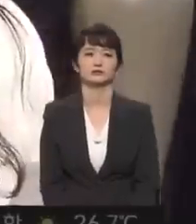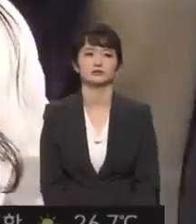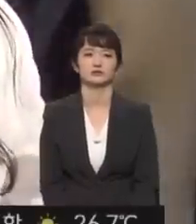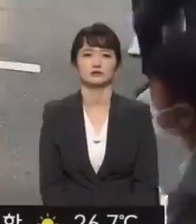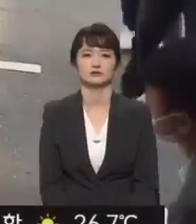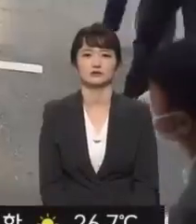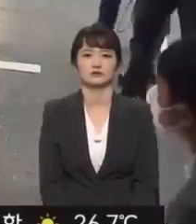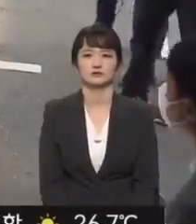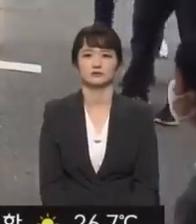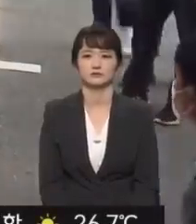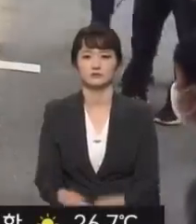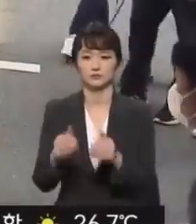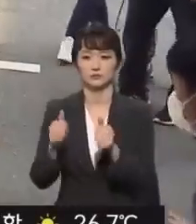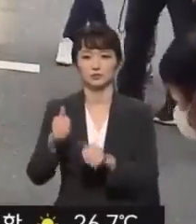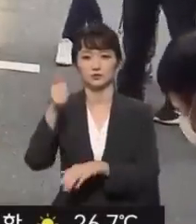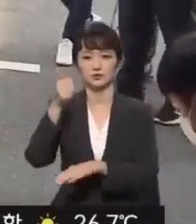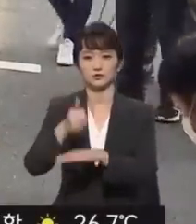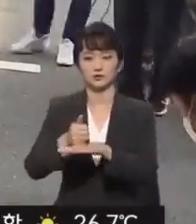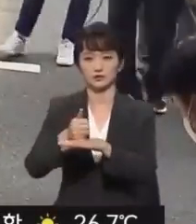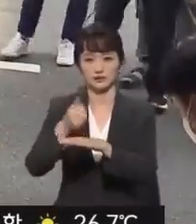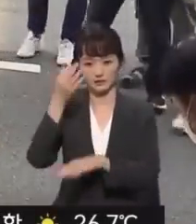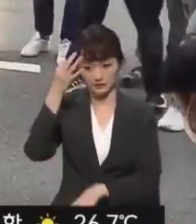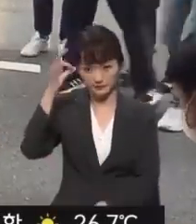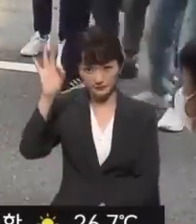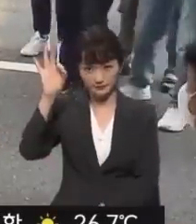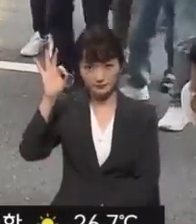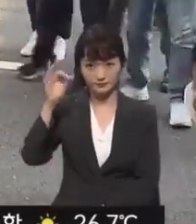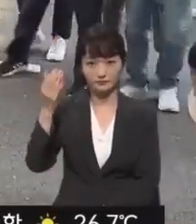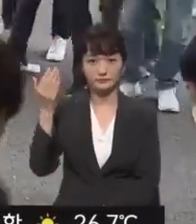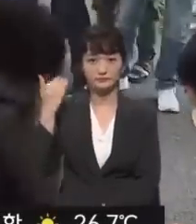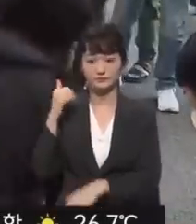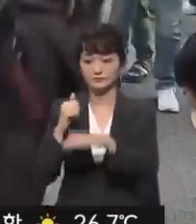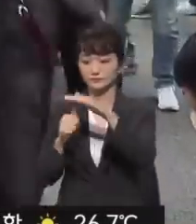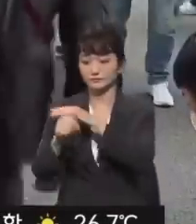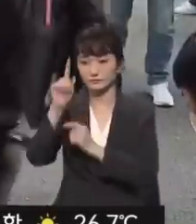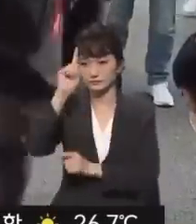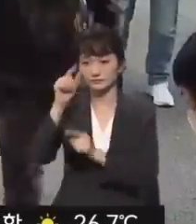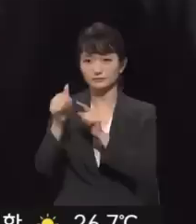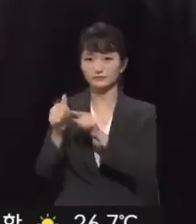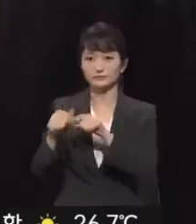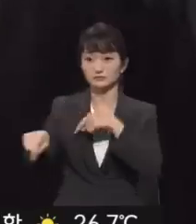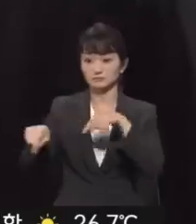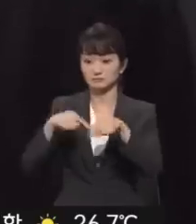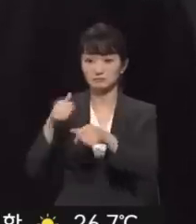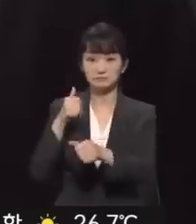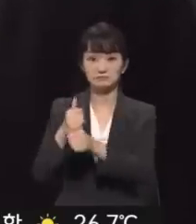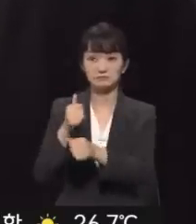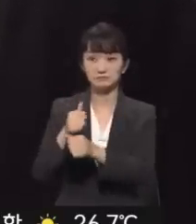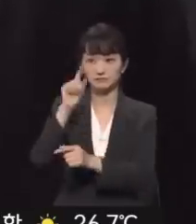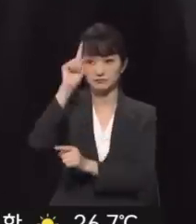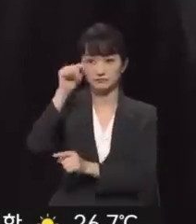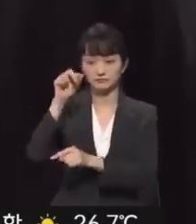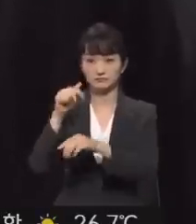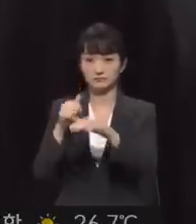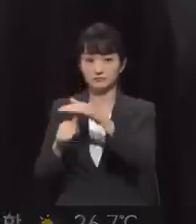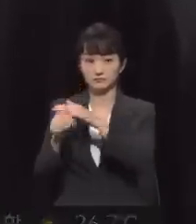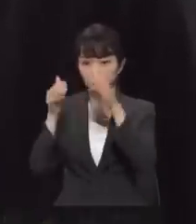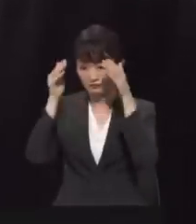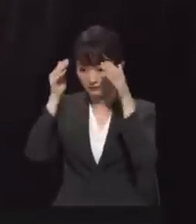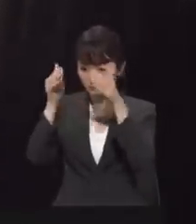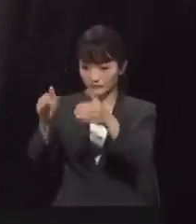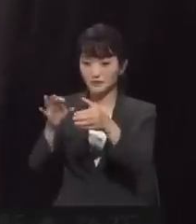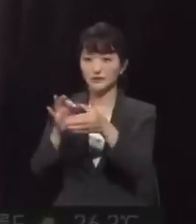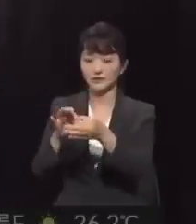이렇게 인용이 됐으니까 이준석 대표 전 대표가 정철호 승리한 것이고 인 상태 방향이 말이죠 이런 해석도 이제